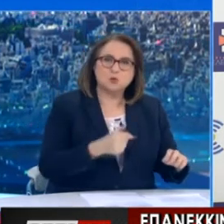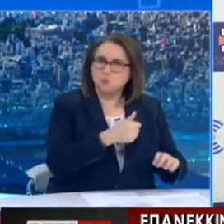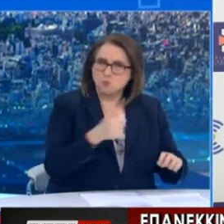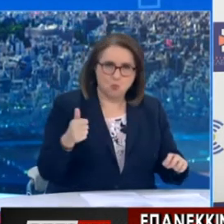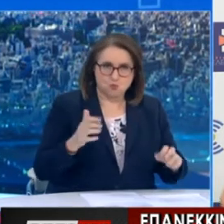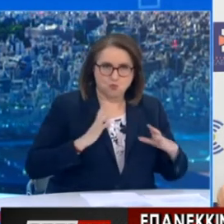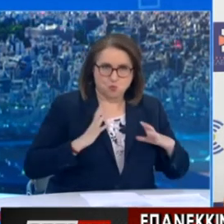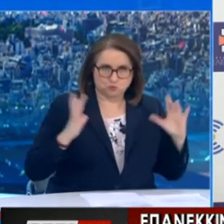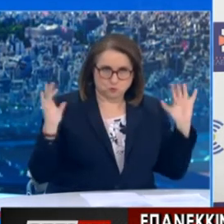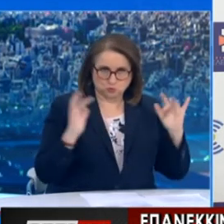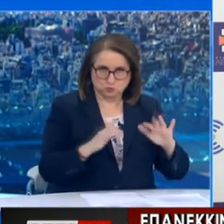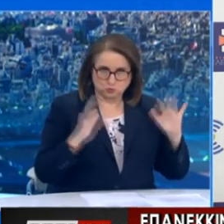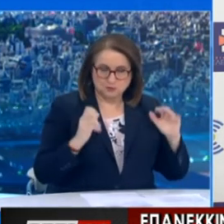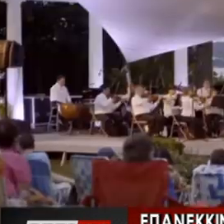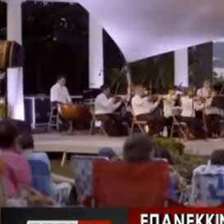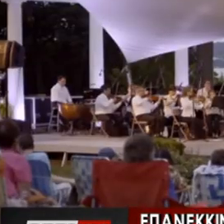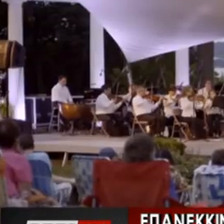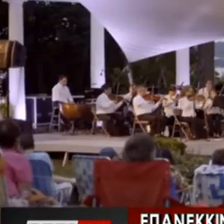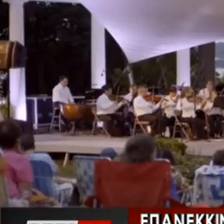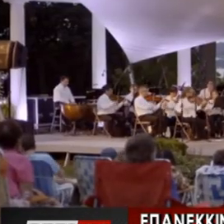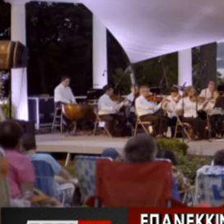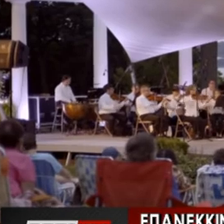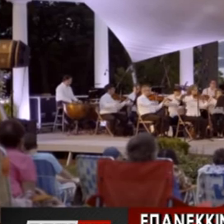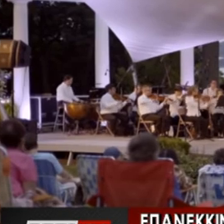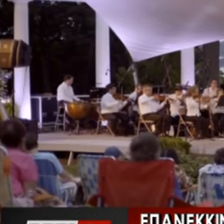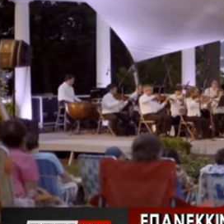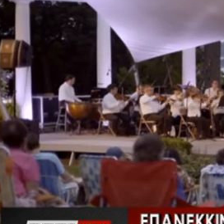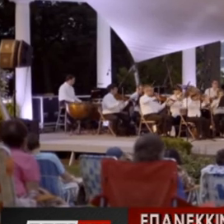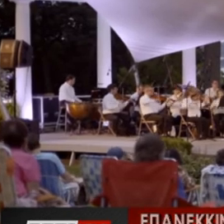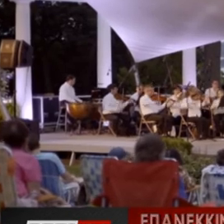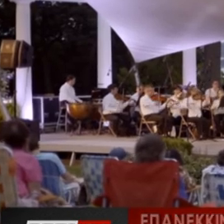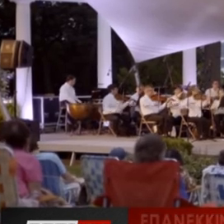Τα οδεία επίσης επαναλειτουργούν με αναλογία 1:1 από τις 17 Μαΐου.